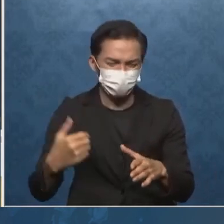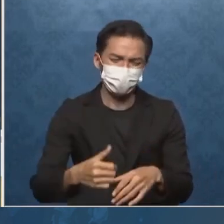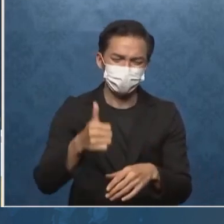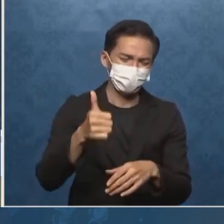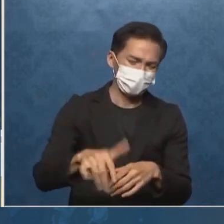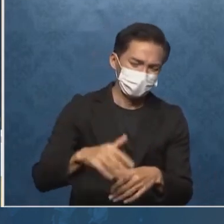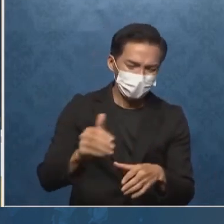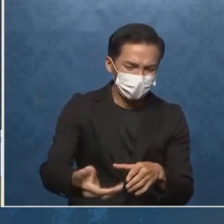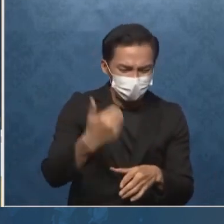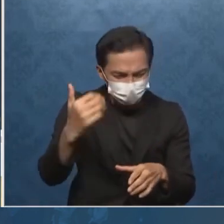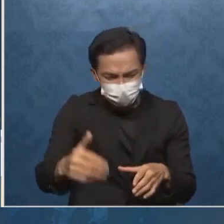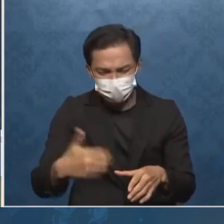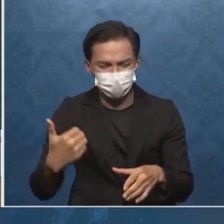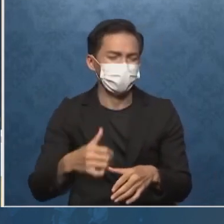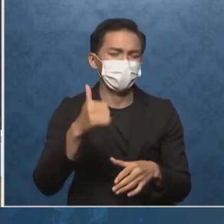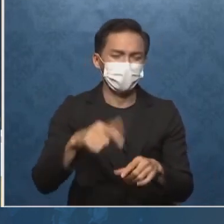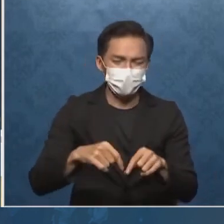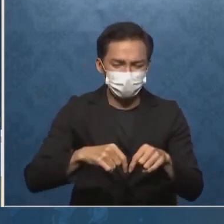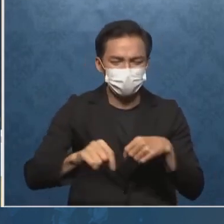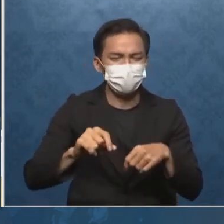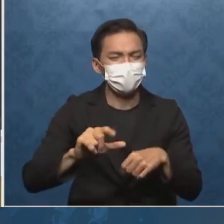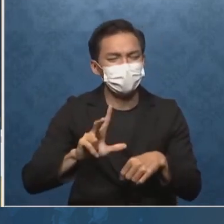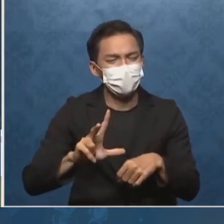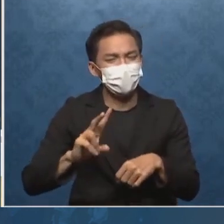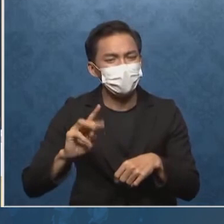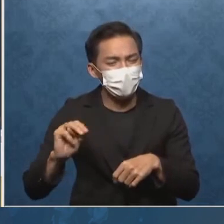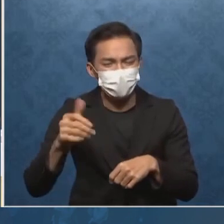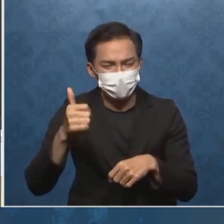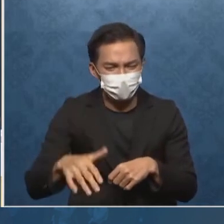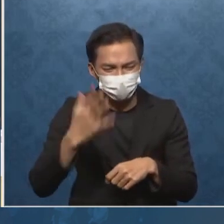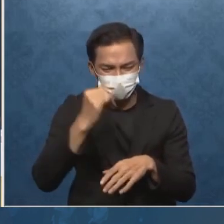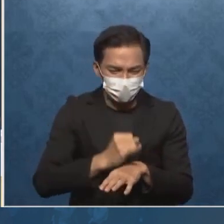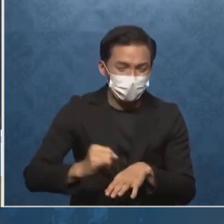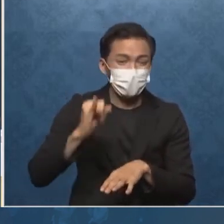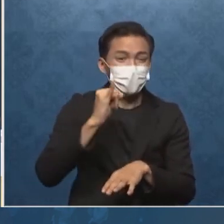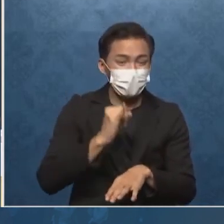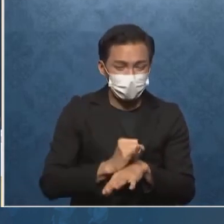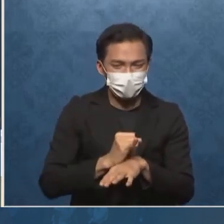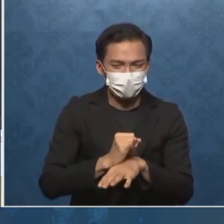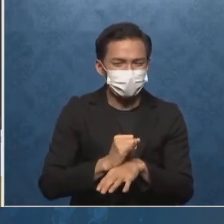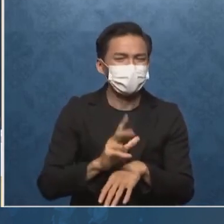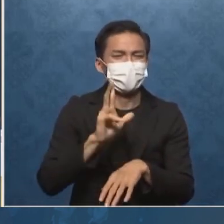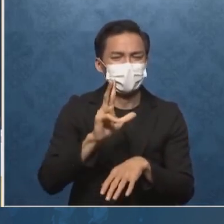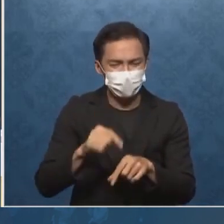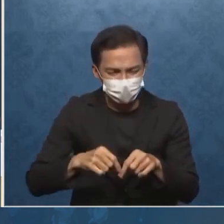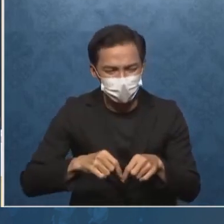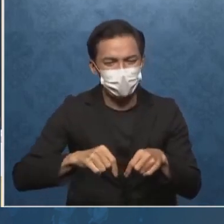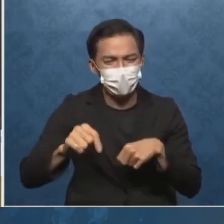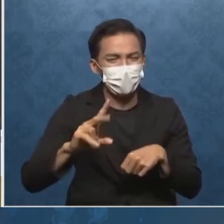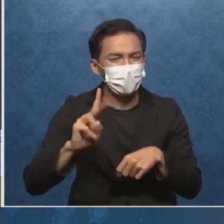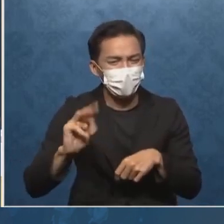ไปไม่ได้พูดยังไงตั้งใจกดยังไงมันก็ไม่ถึงนะครับเพราะมีพื้นที่แค่ 3ไร่จะไปขุดคลองไส้ไก่เป็นกิโลนะครับนี่เป็น